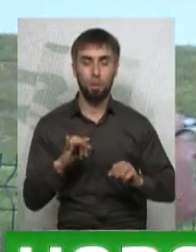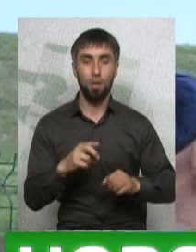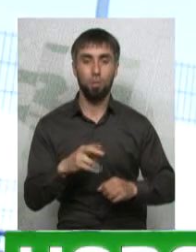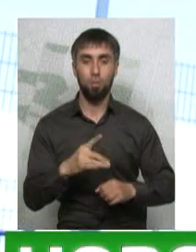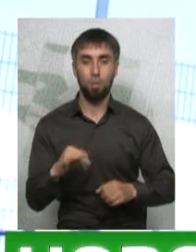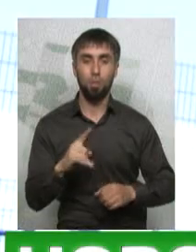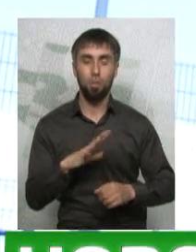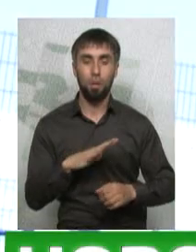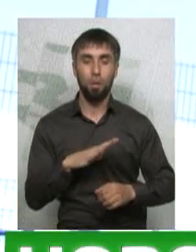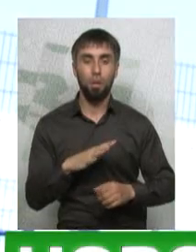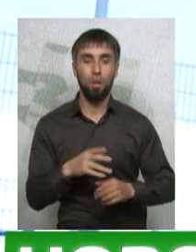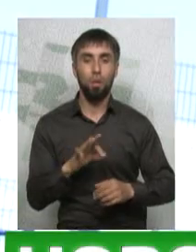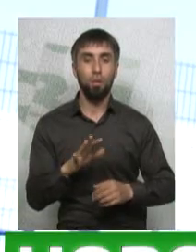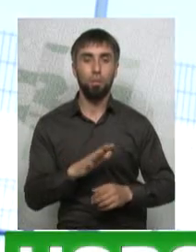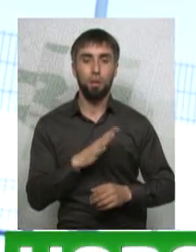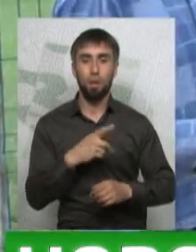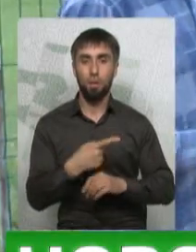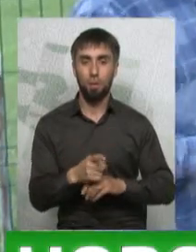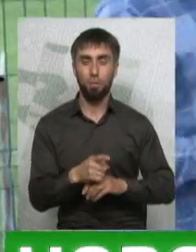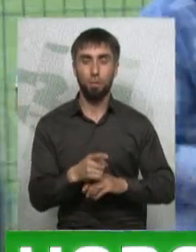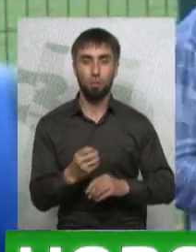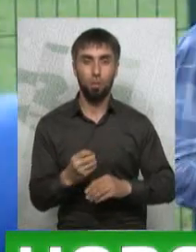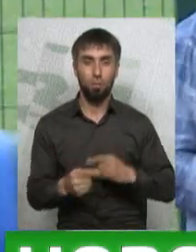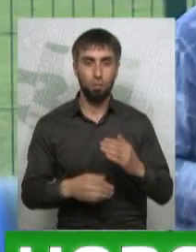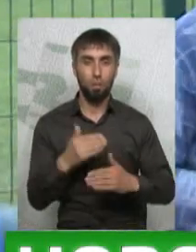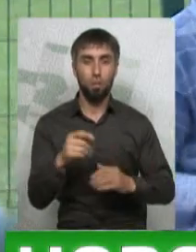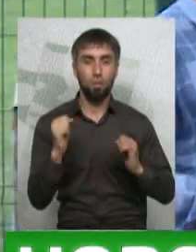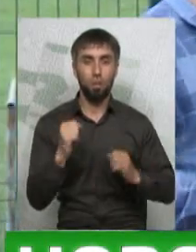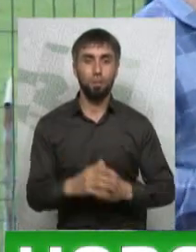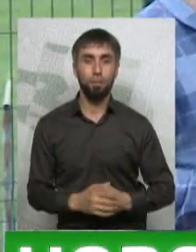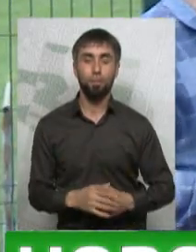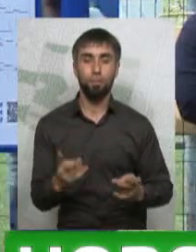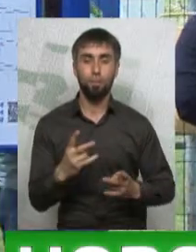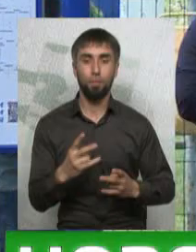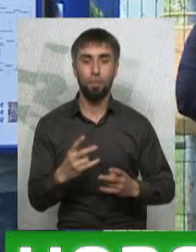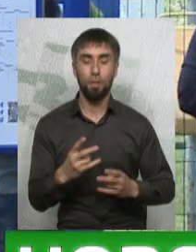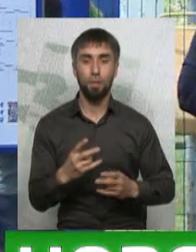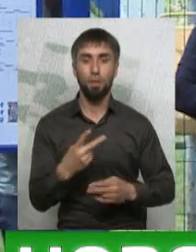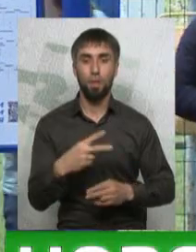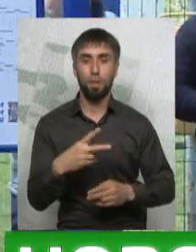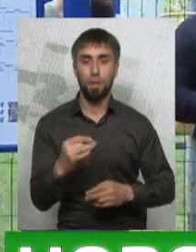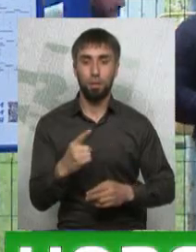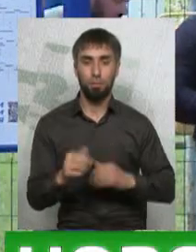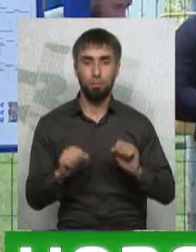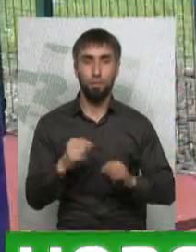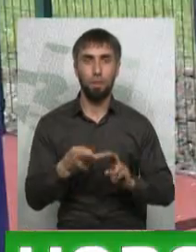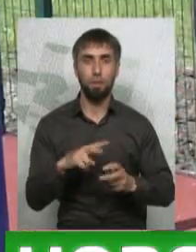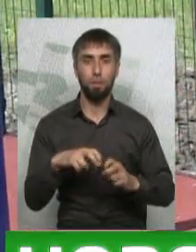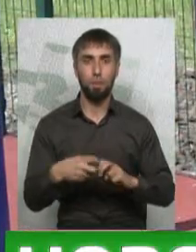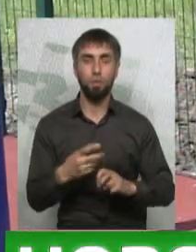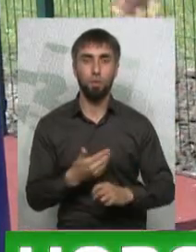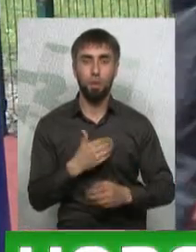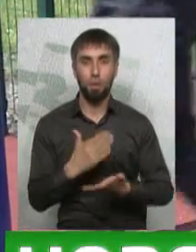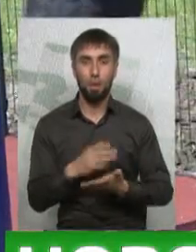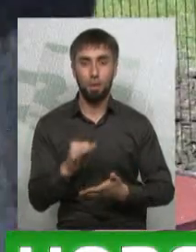брусьях. Чтобы оторваться от предыдущего рекордного результата, этому спортсмену нужно подтянуться еще 20 раз. Это не проблема,